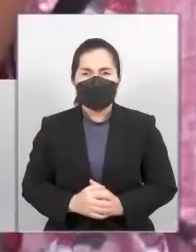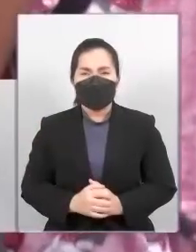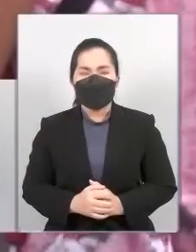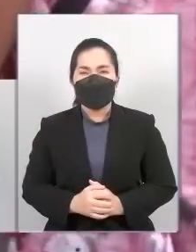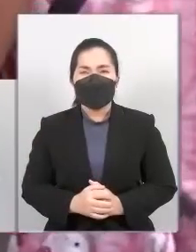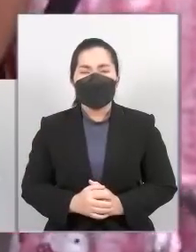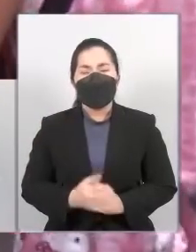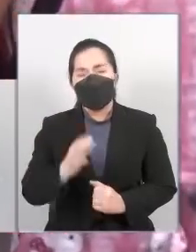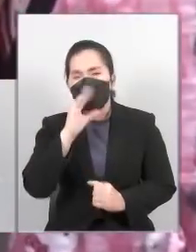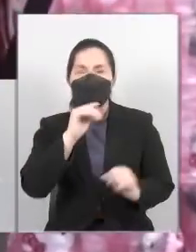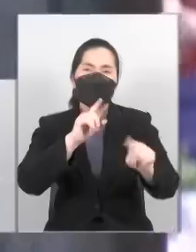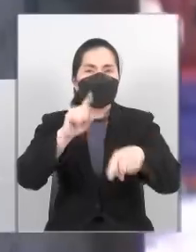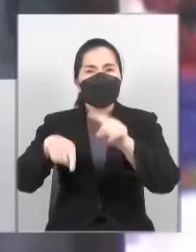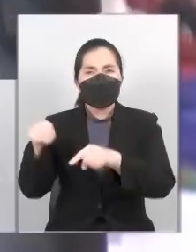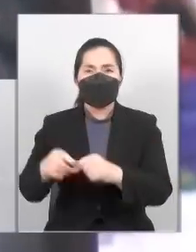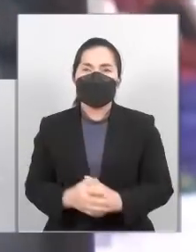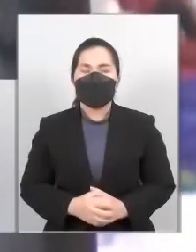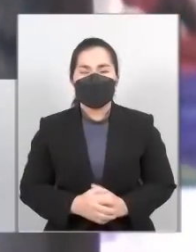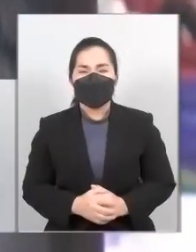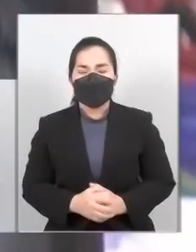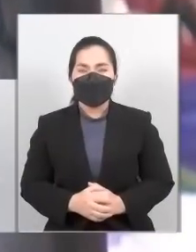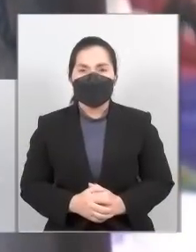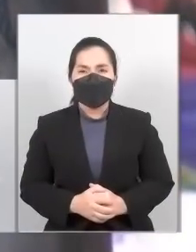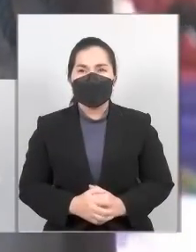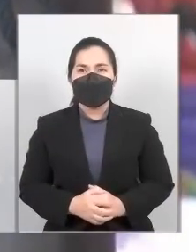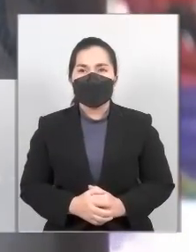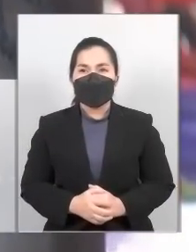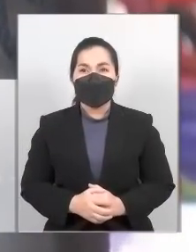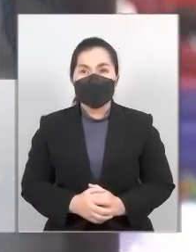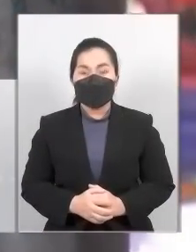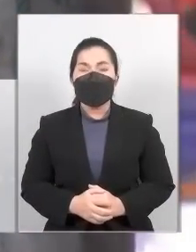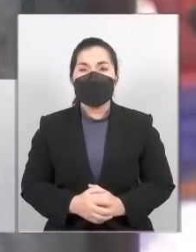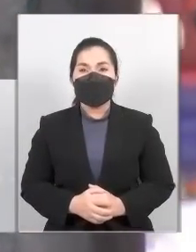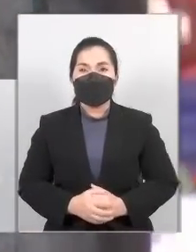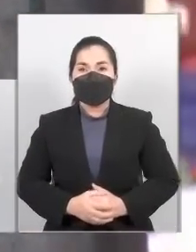ะแต่บางคนก็บอกให้เท่าไหร่ก็เอาในยุคแบบนี้ของแพงทุกอย่างเลยไปฟังดูนะคะ